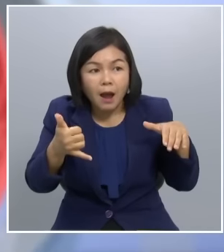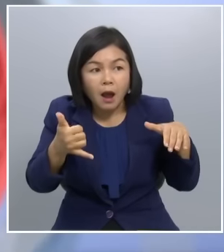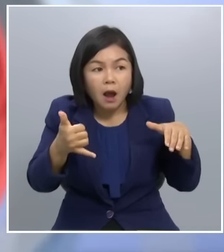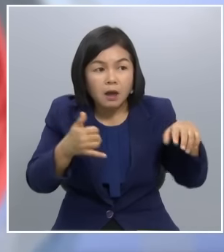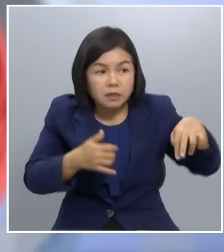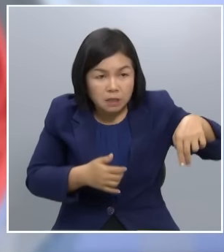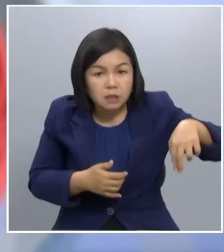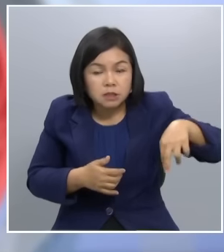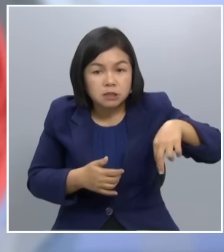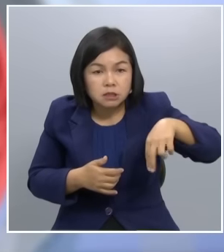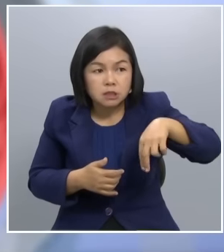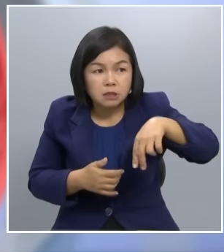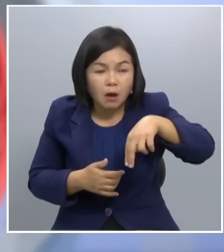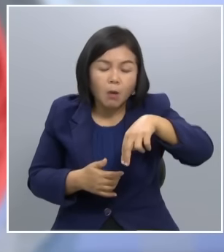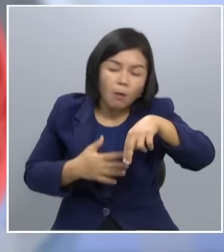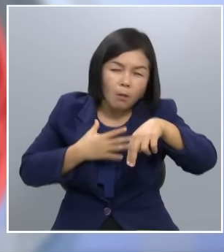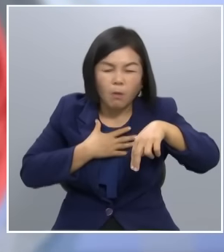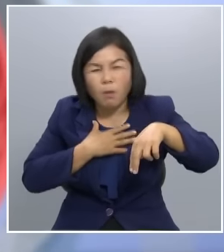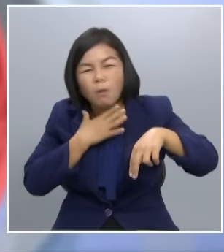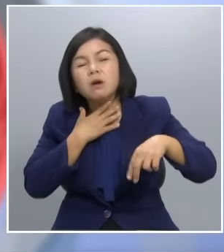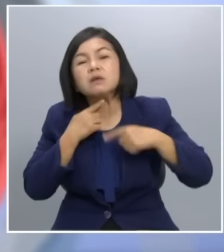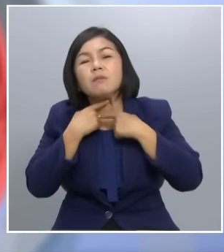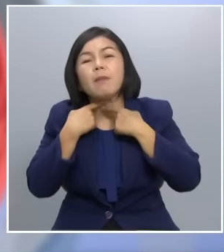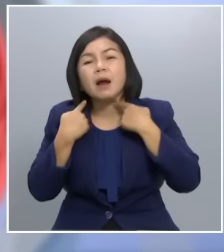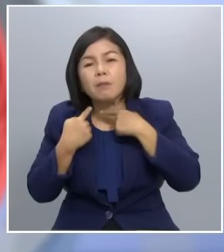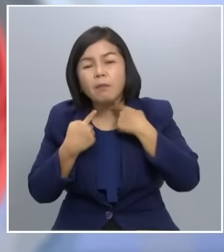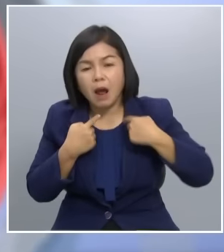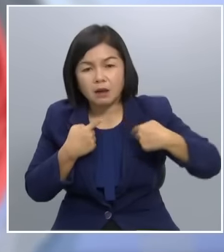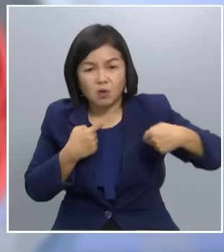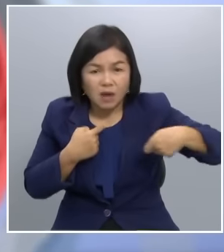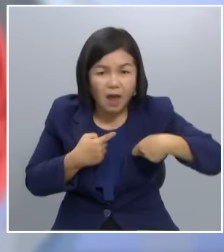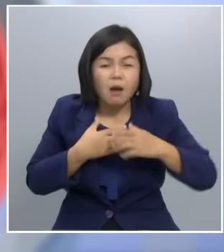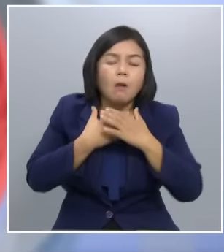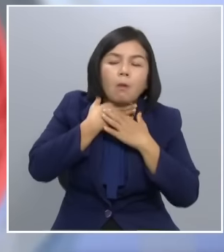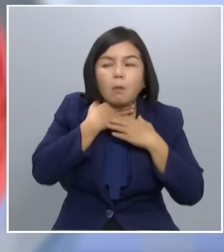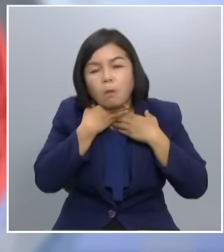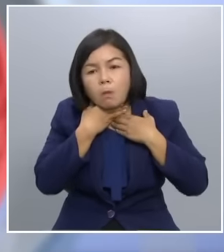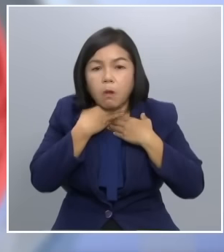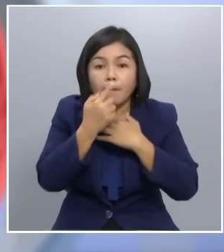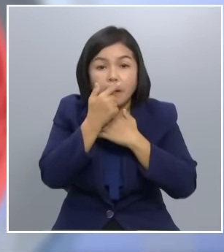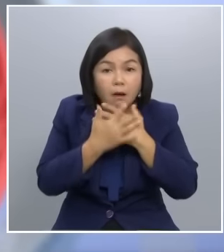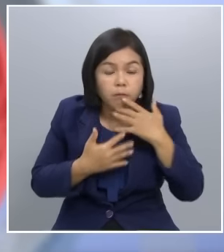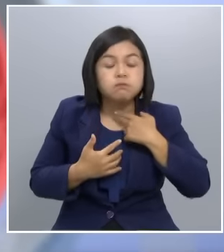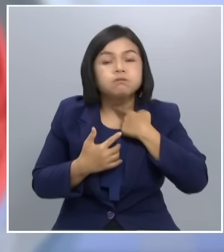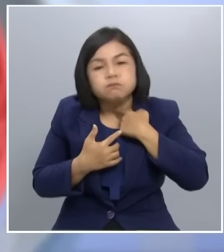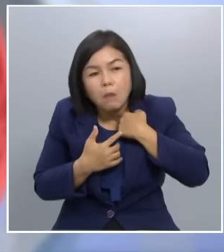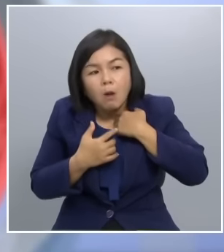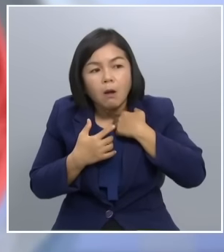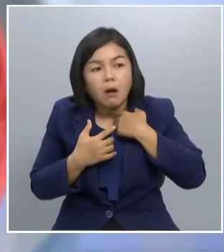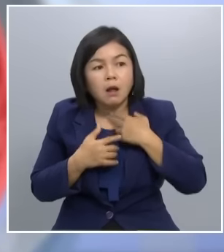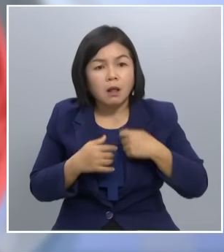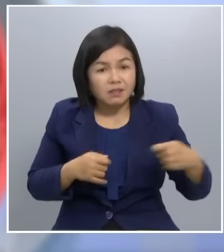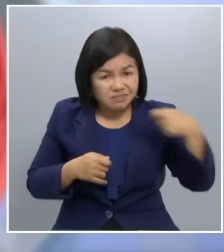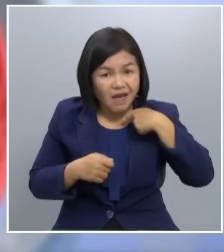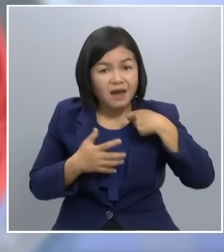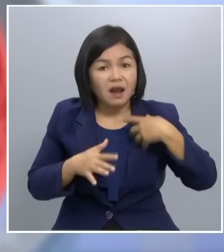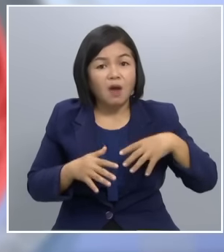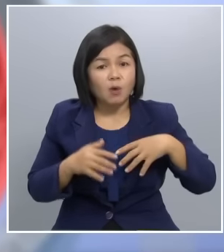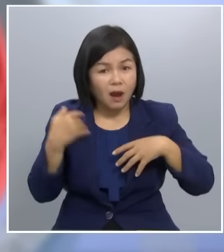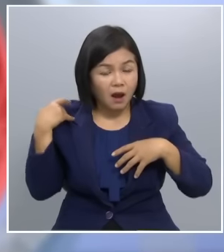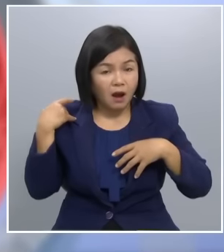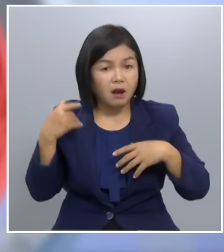เนี่ยเขาเดินออกมาแล้วโซซัสเสร็จแล้ววิ่งหนีคุณผู้ชมครับคือพยายามวิ่งนะเอามือกุมคอด้วยนะฮะอันนี้คือโดน ไปแล้ว